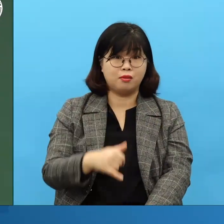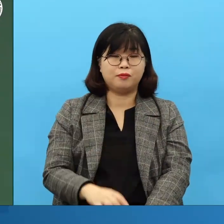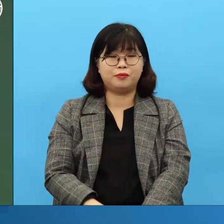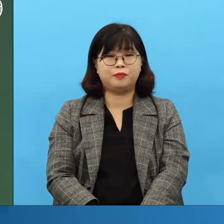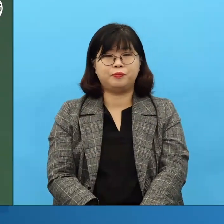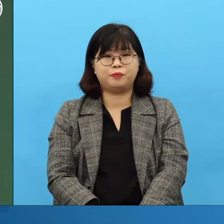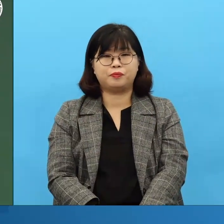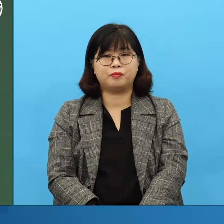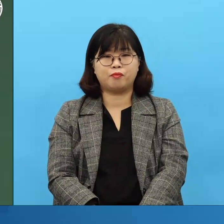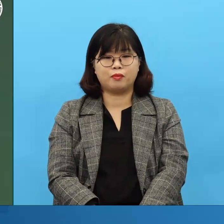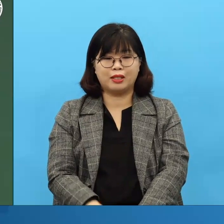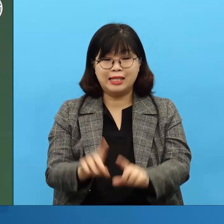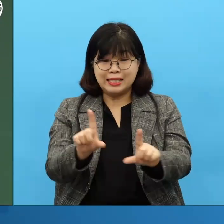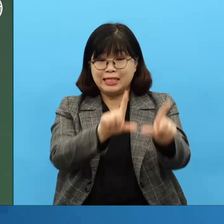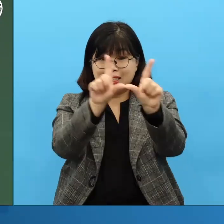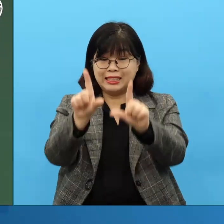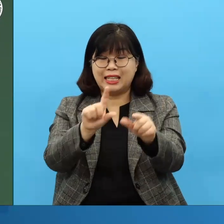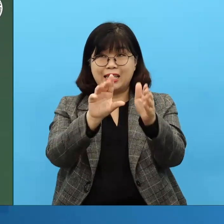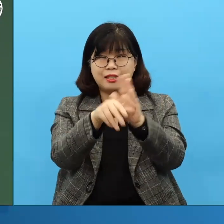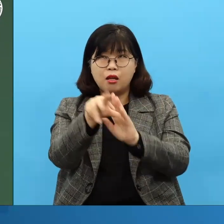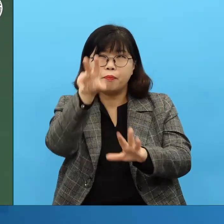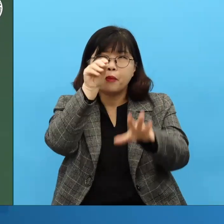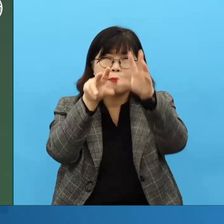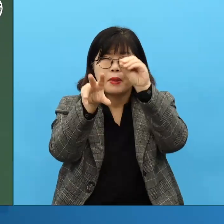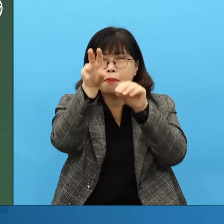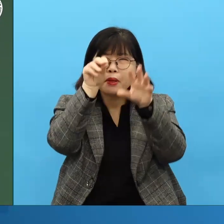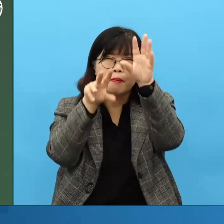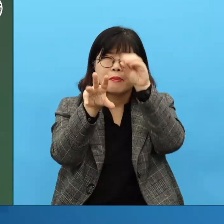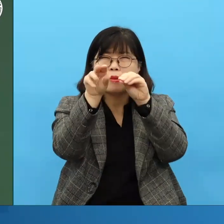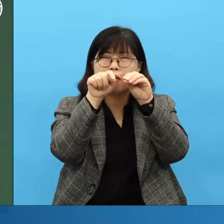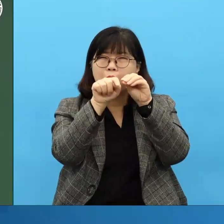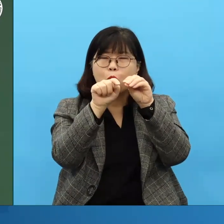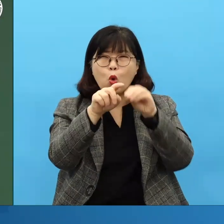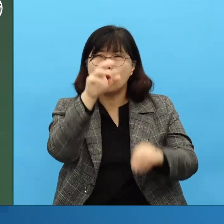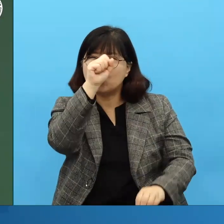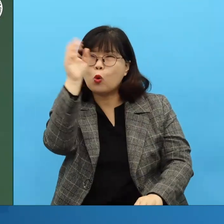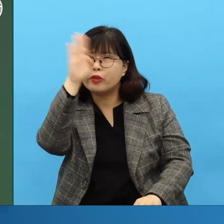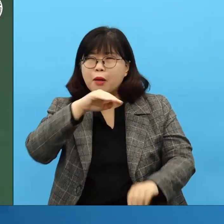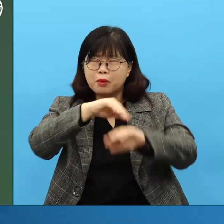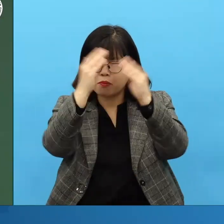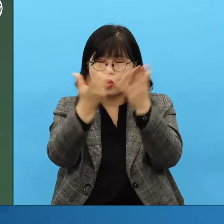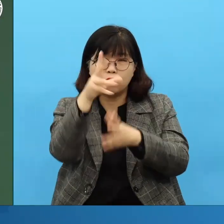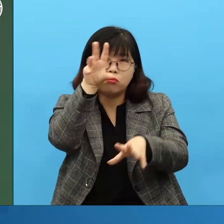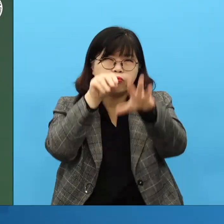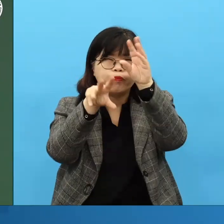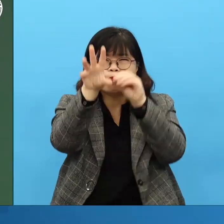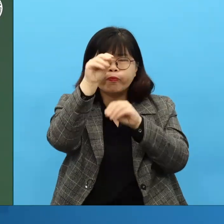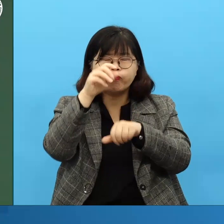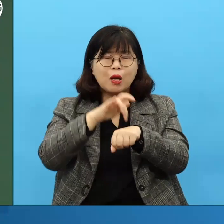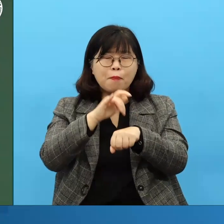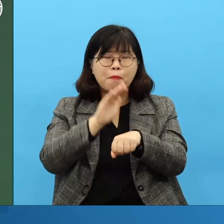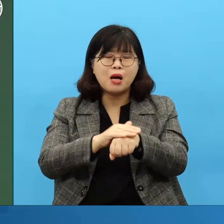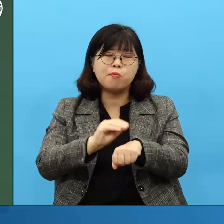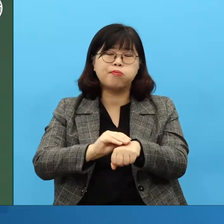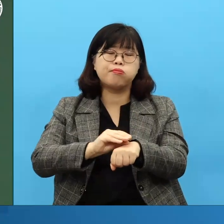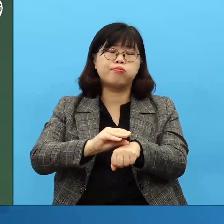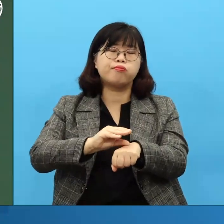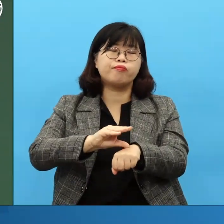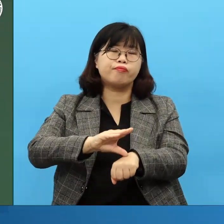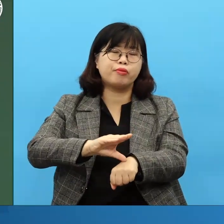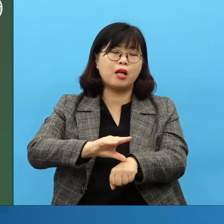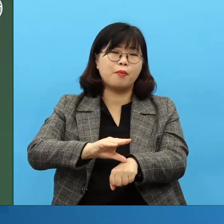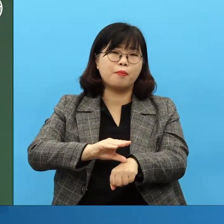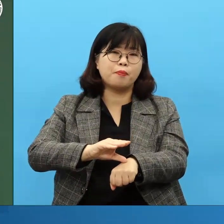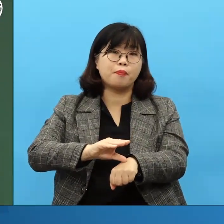이 각인된단 말이에요. All the good and bad things in the world, we can become imprinted with those things. 이제 문제는 이것만 각인이 안